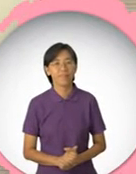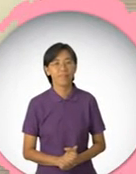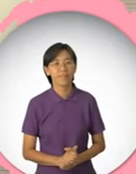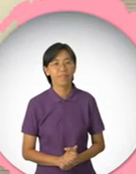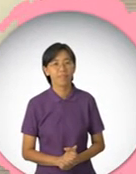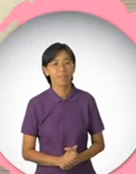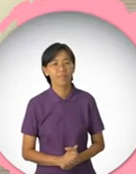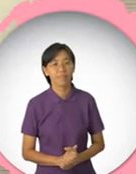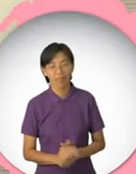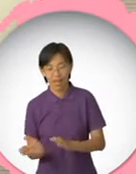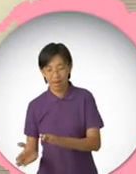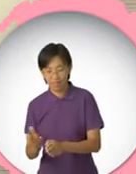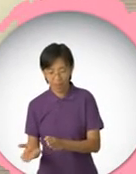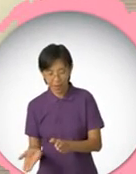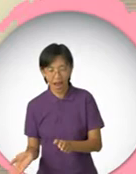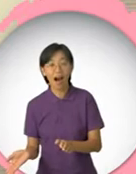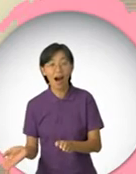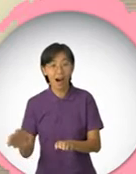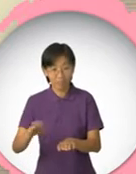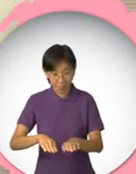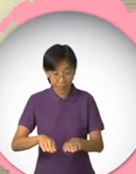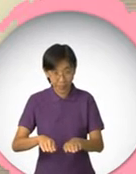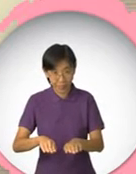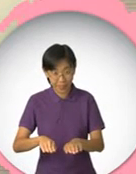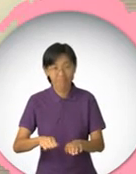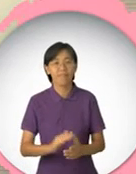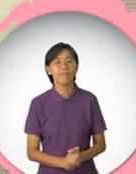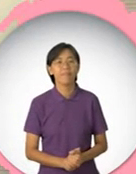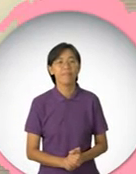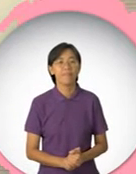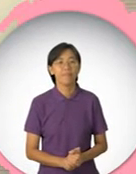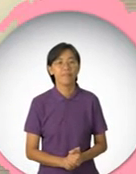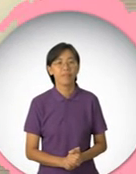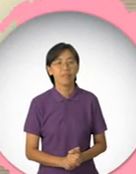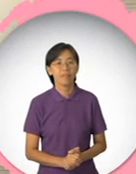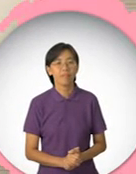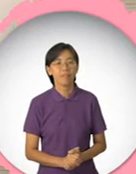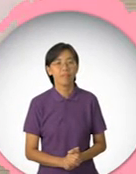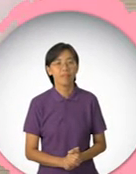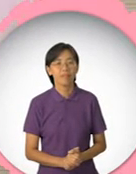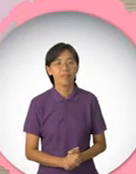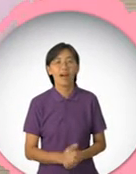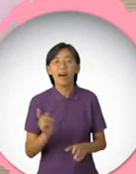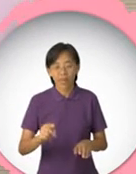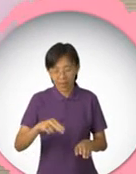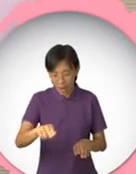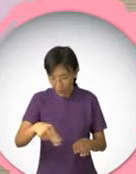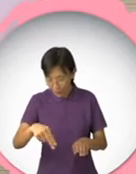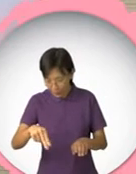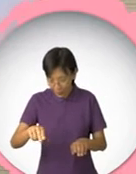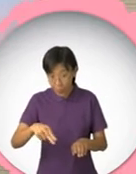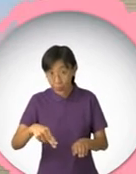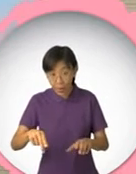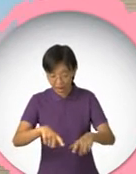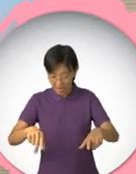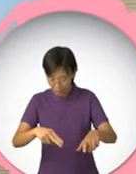าหาขีด 1ใน3อ่ะค่ะ ครับผม นะคะถ้ามีแป้งนวลเยอะๆก็อย่าลืมว่าต้องปั